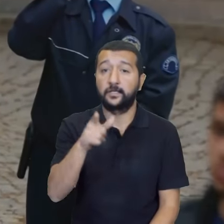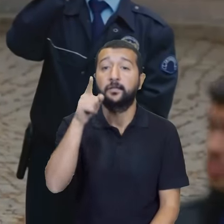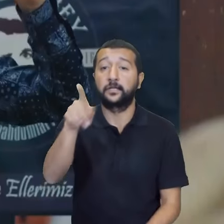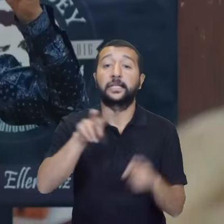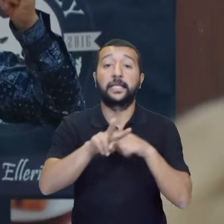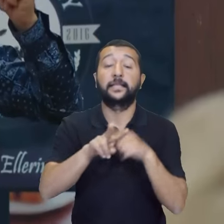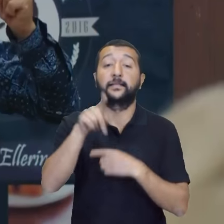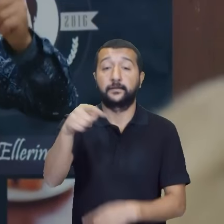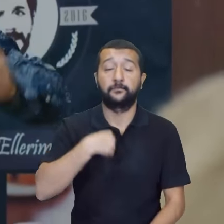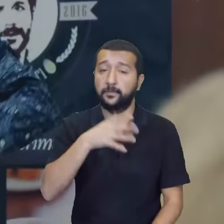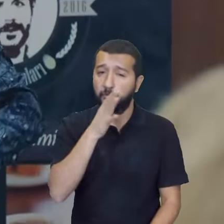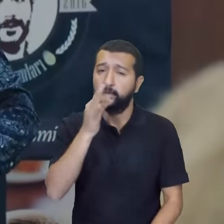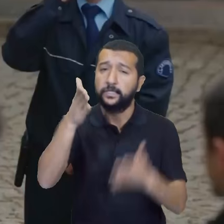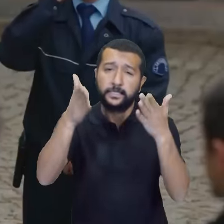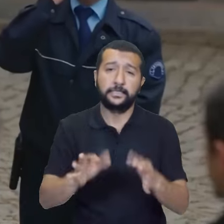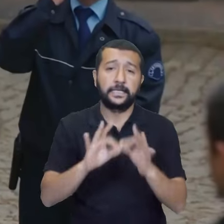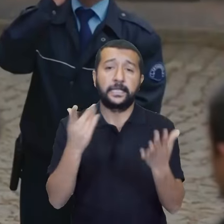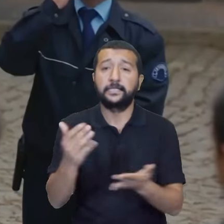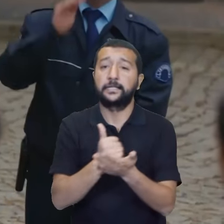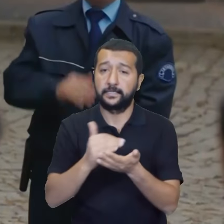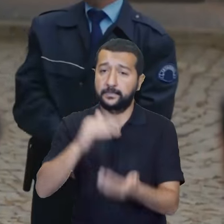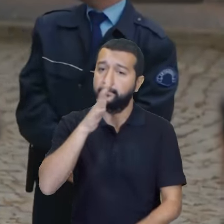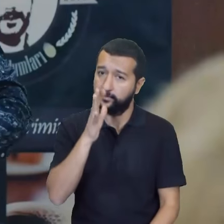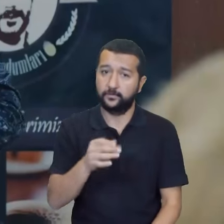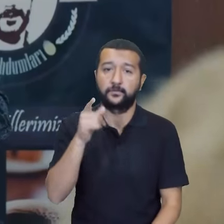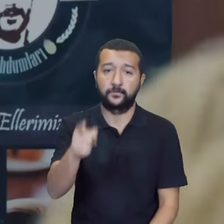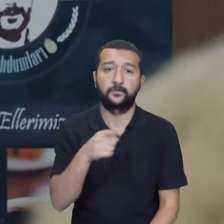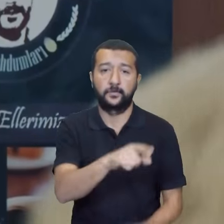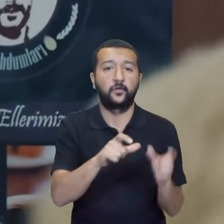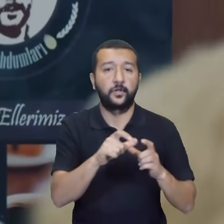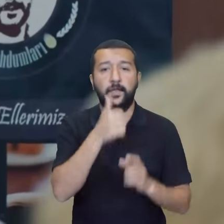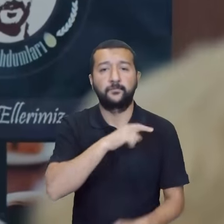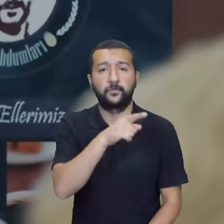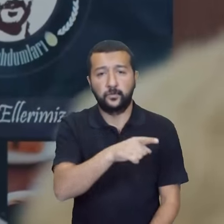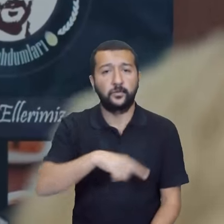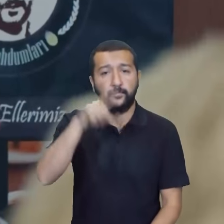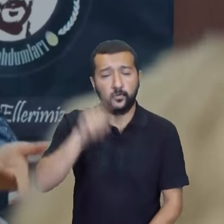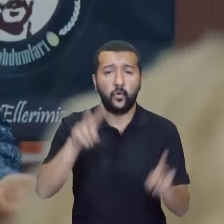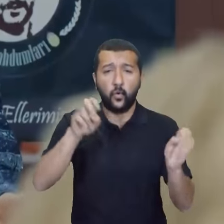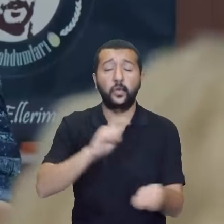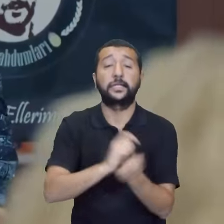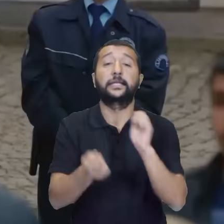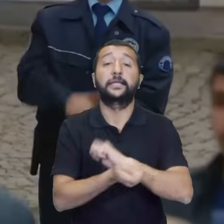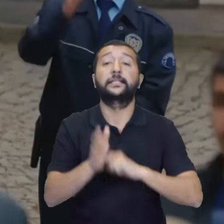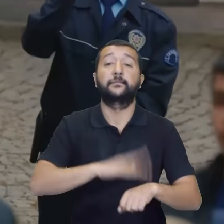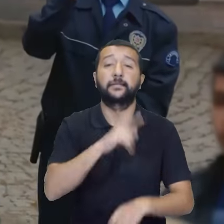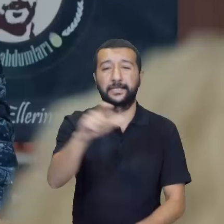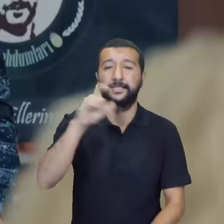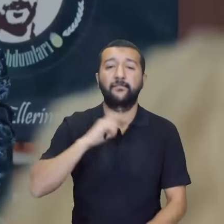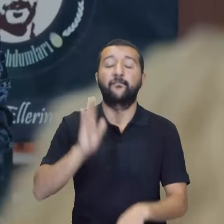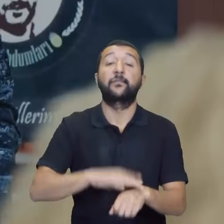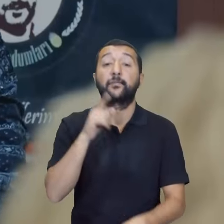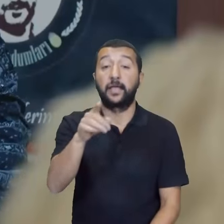Yumcuk Yadigar, biz biliyoruz senin neyi nereden biriktirdiğini. Ama Süleyman amirim, gündemi değiştirmeyelim lütfen yani. Cevap verme